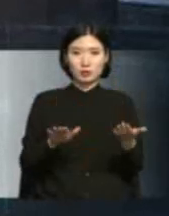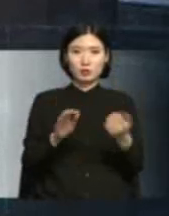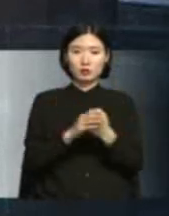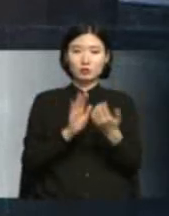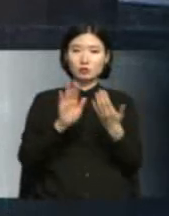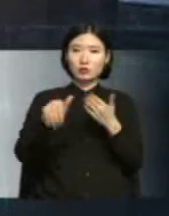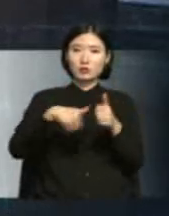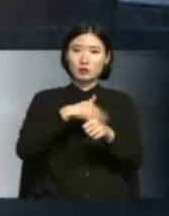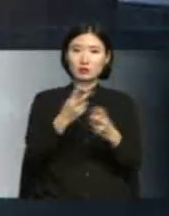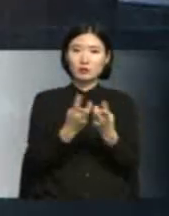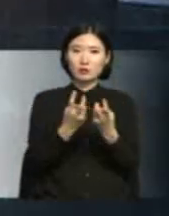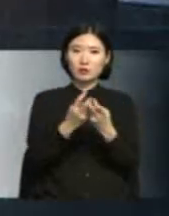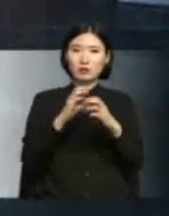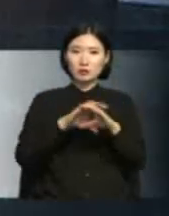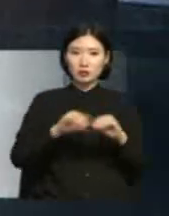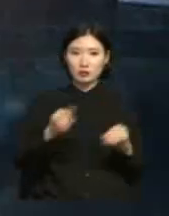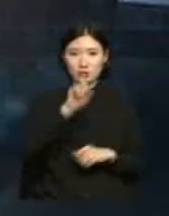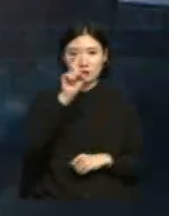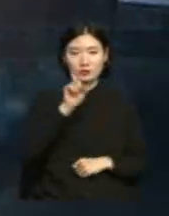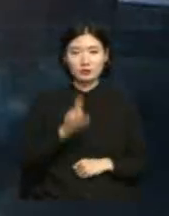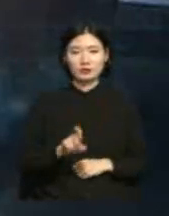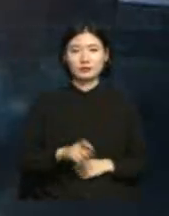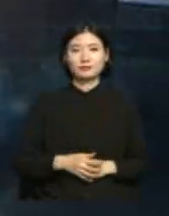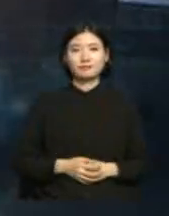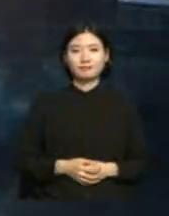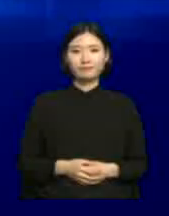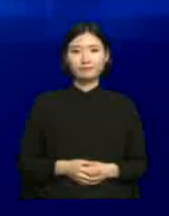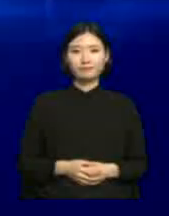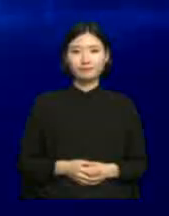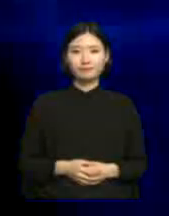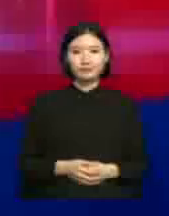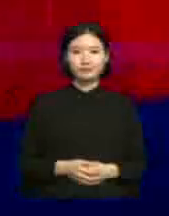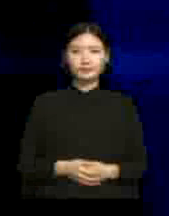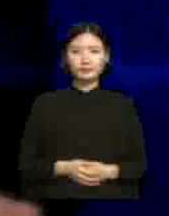이후의 상황은 어떻게 처리됐을까요? 계속해서 이재용 기자입니다.